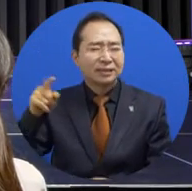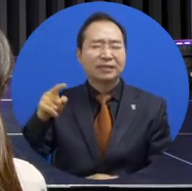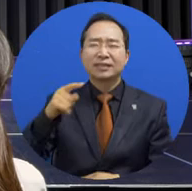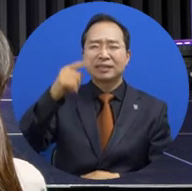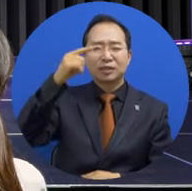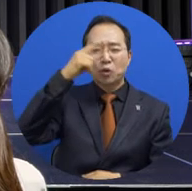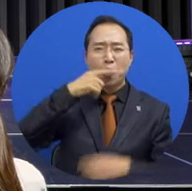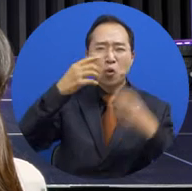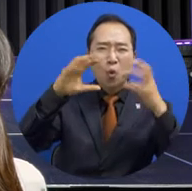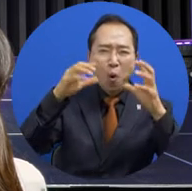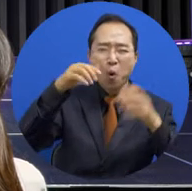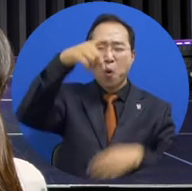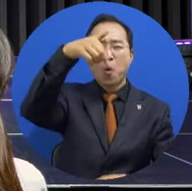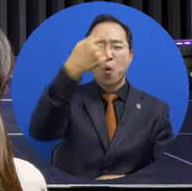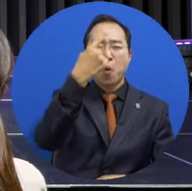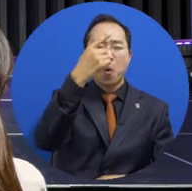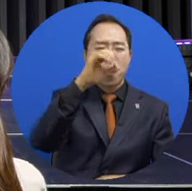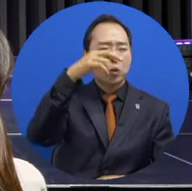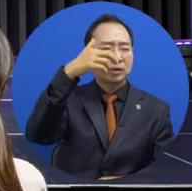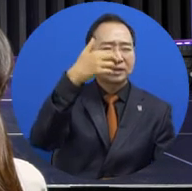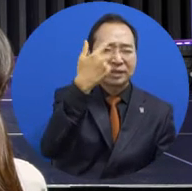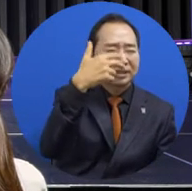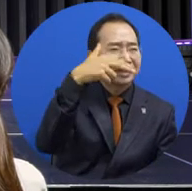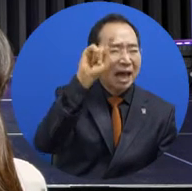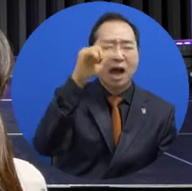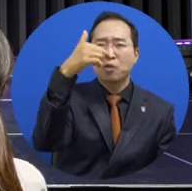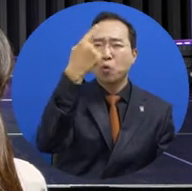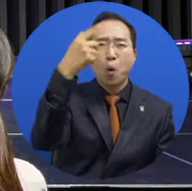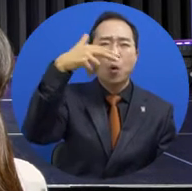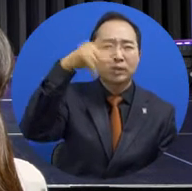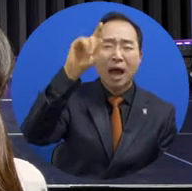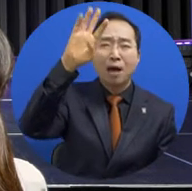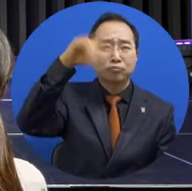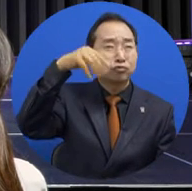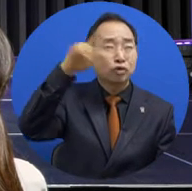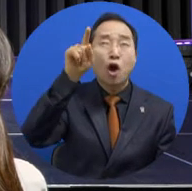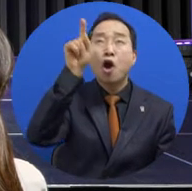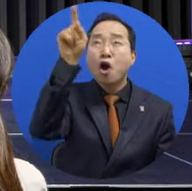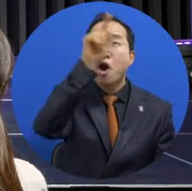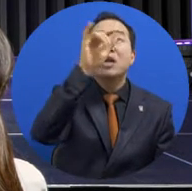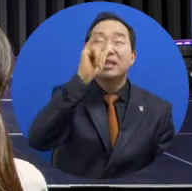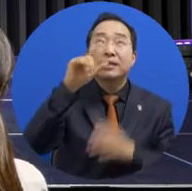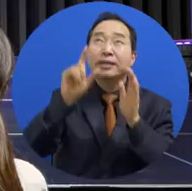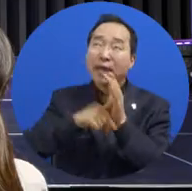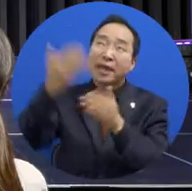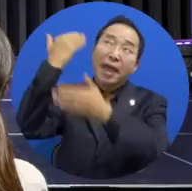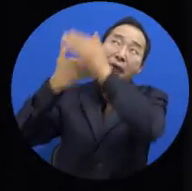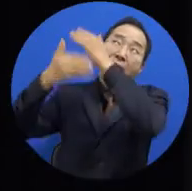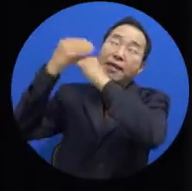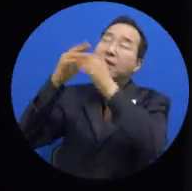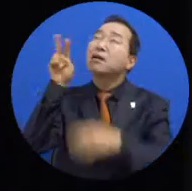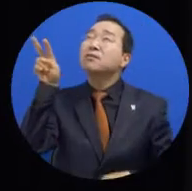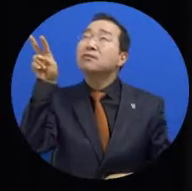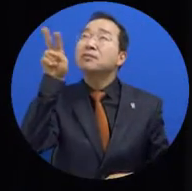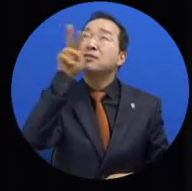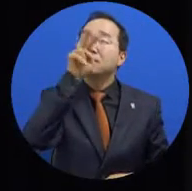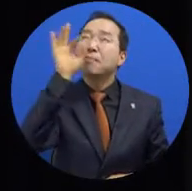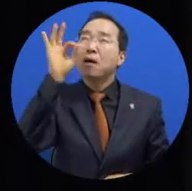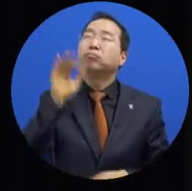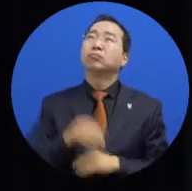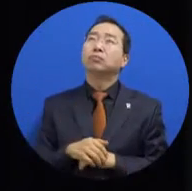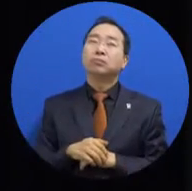동양의 공자, 노자, 부처 이렇게 등장하는 그 시기로 돌아가고, 그러면